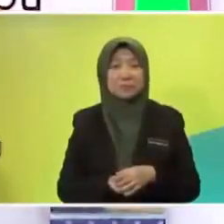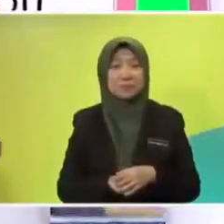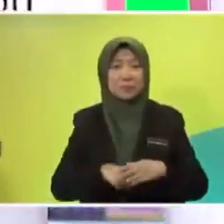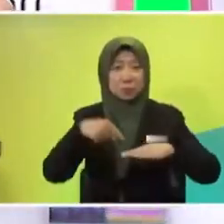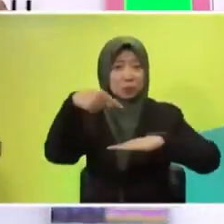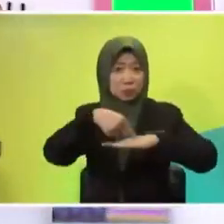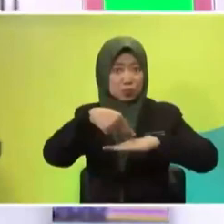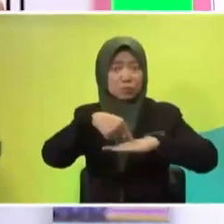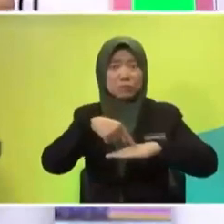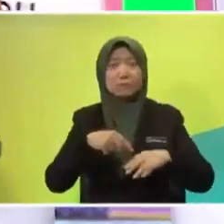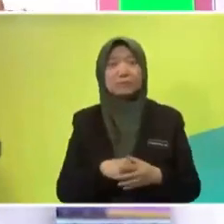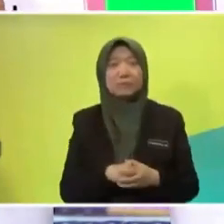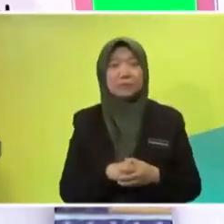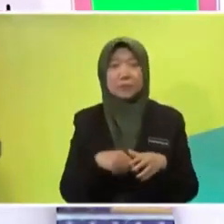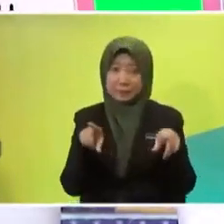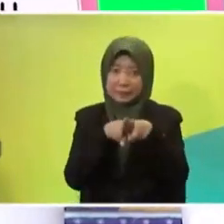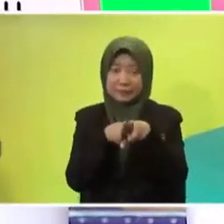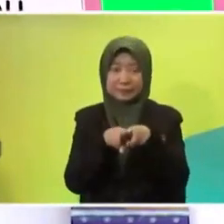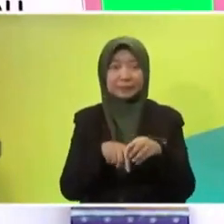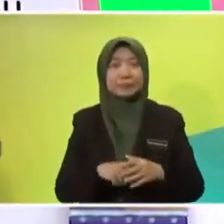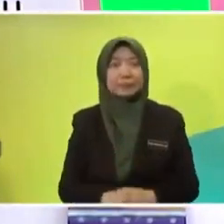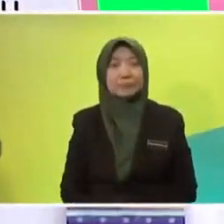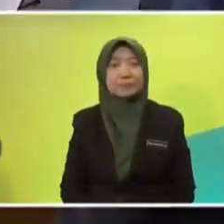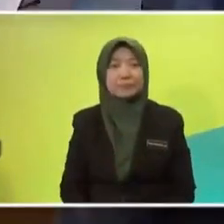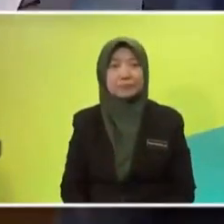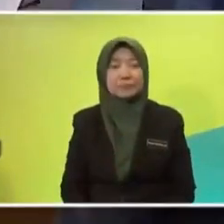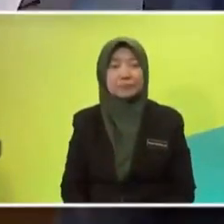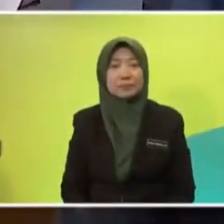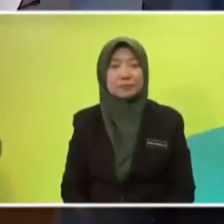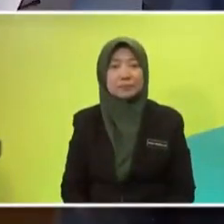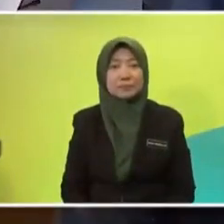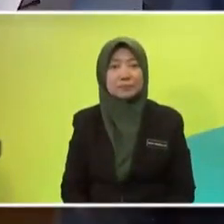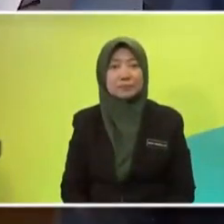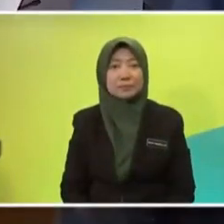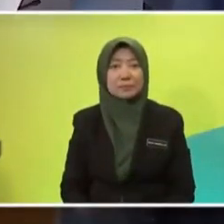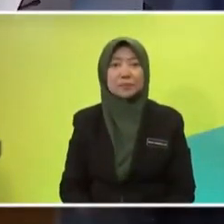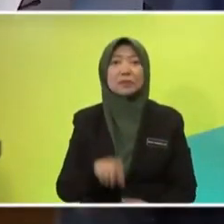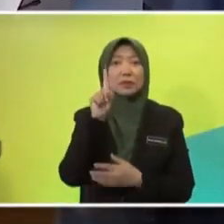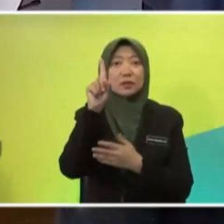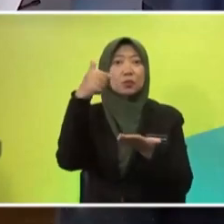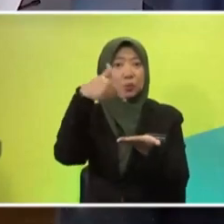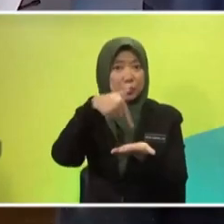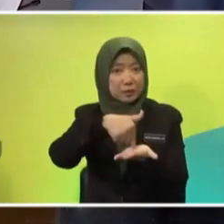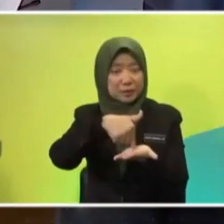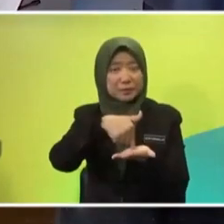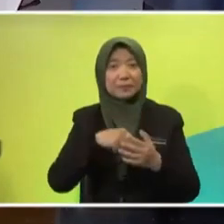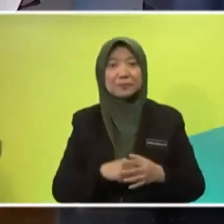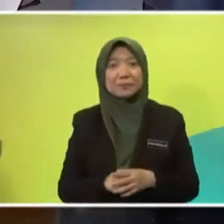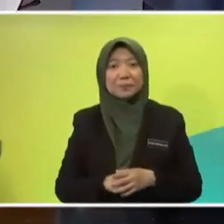Kuat sikit, cikgu. Kak Rina. Okey. Dah cucuk satu. Kemudian ada satu lagi,